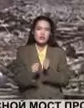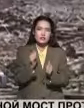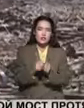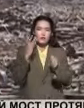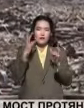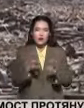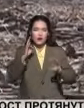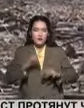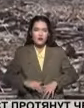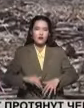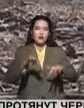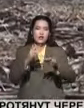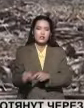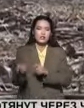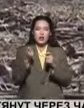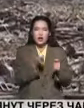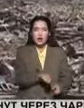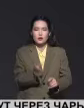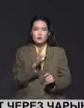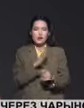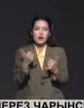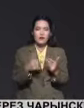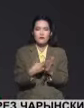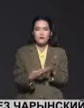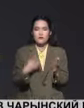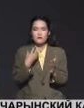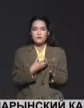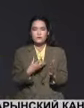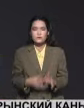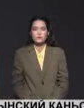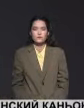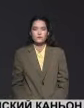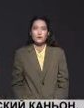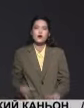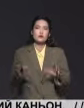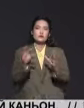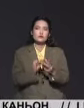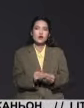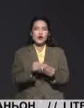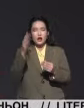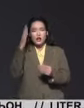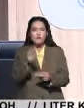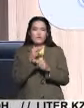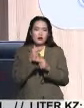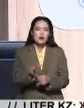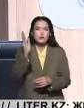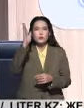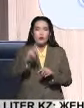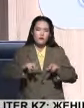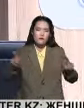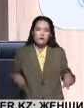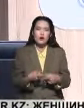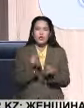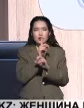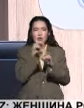сталкивающейся с наводнениями, эта проблема весьма актуальна. Для оперативного реагирования в будущем и восстановления после